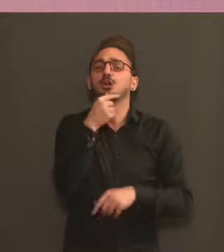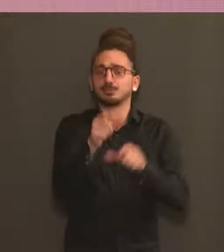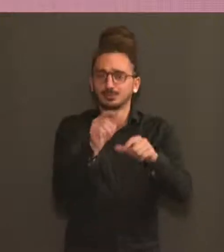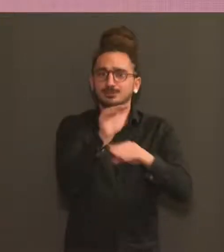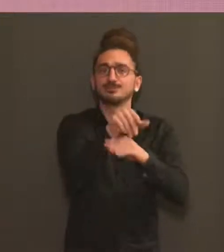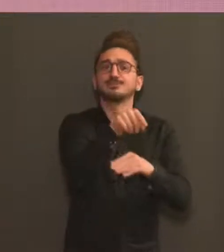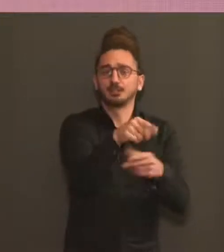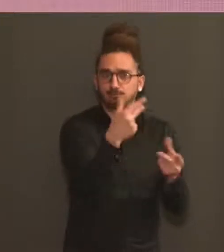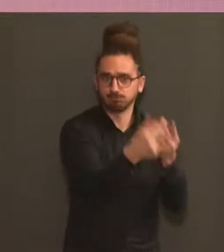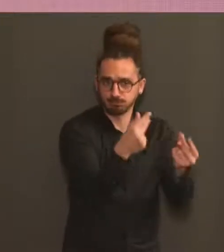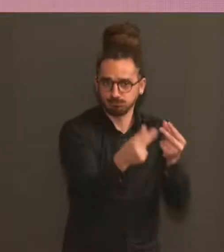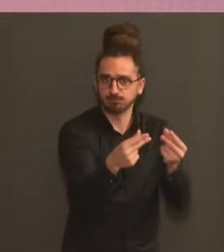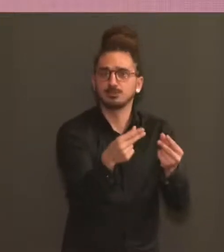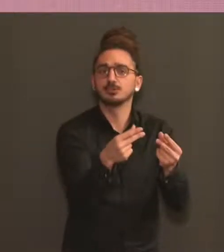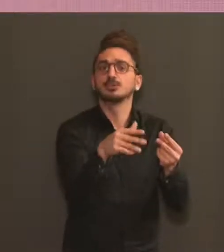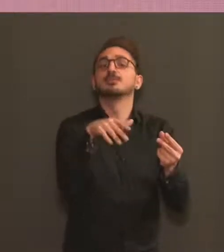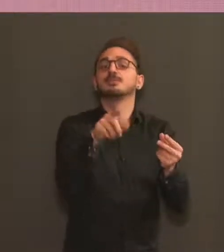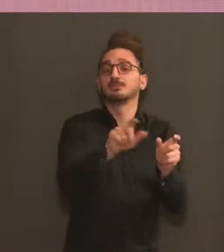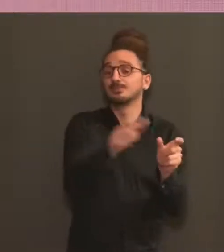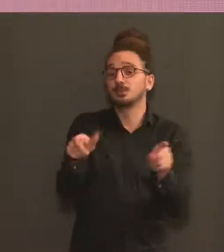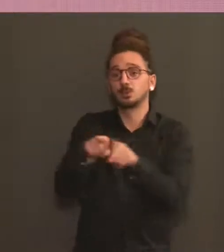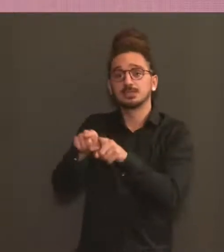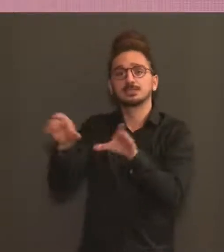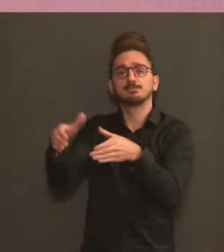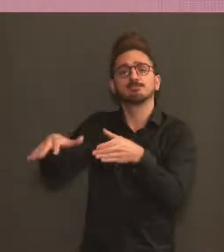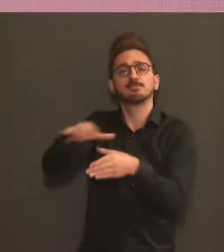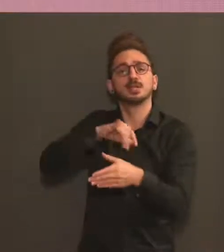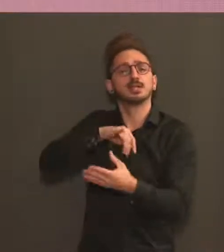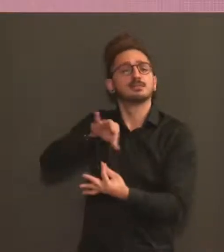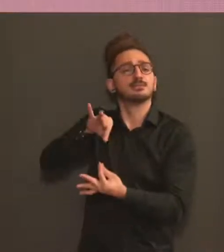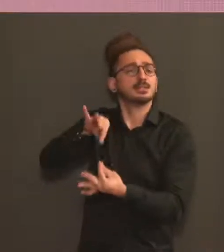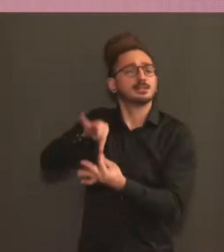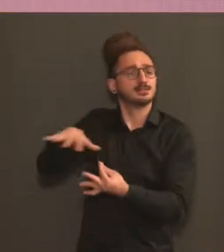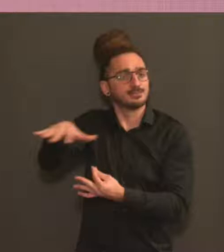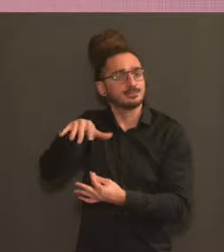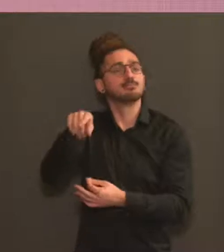18 à 64 ans de bénéficier de la vaccination.